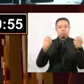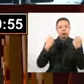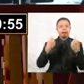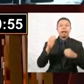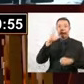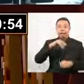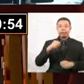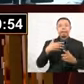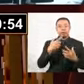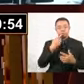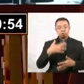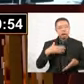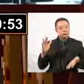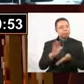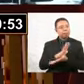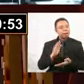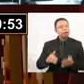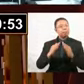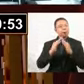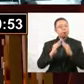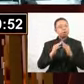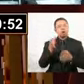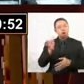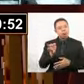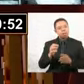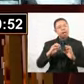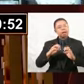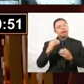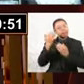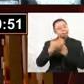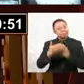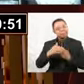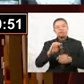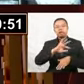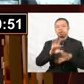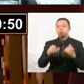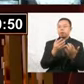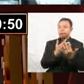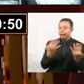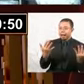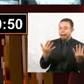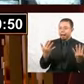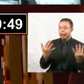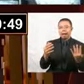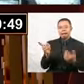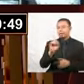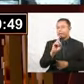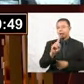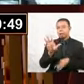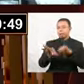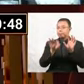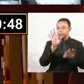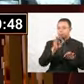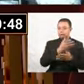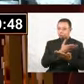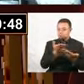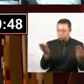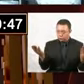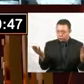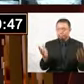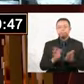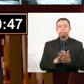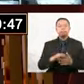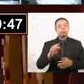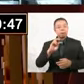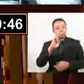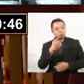kesempatan untuk membangun sebuah kota yang mencintai semua warganya tanpa terkecuali saudara-saudara